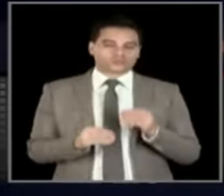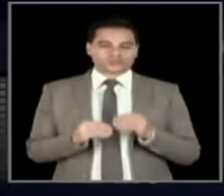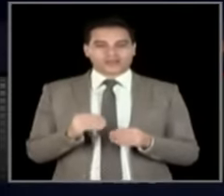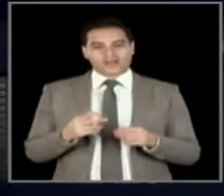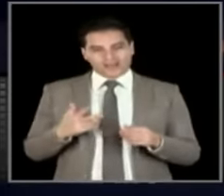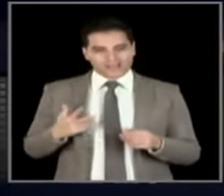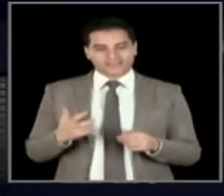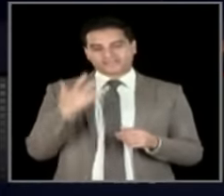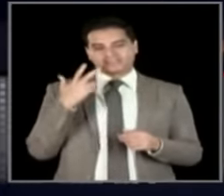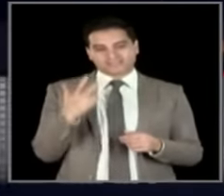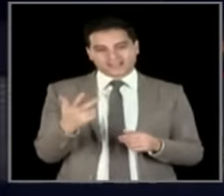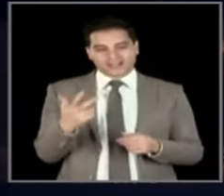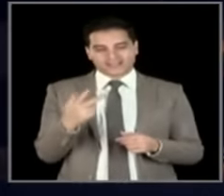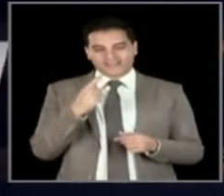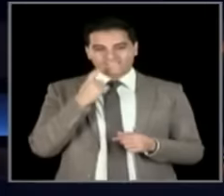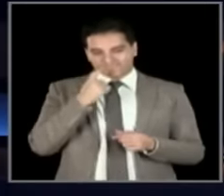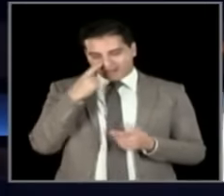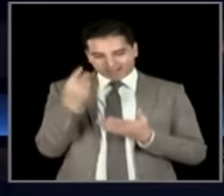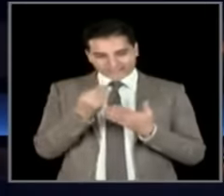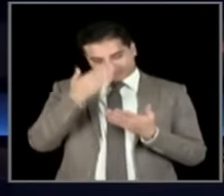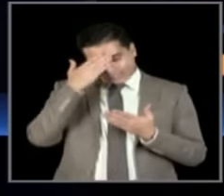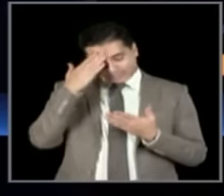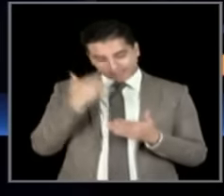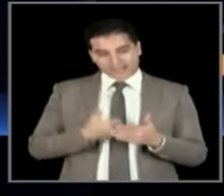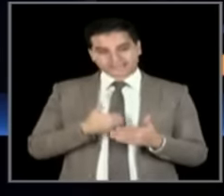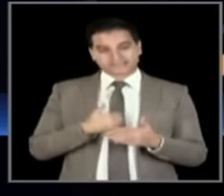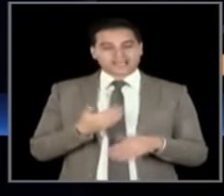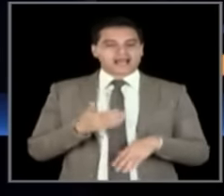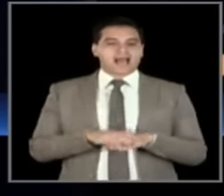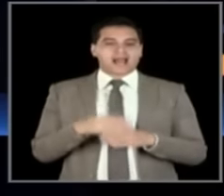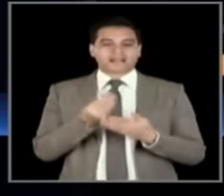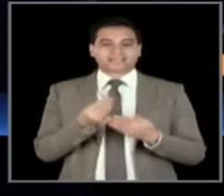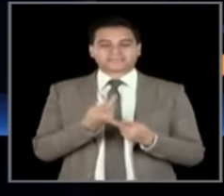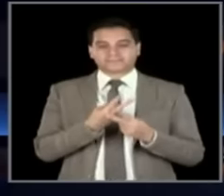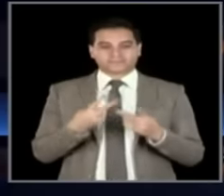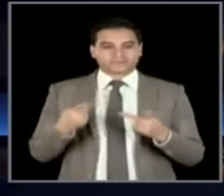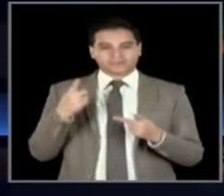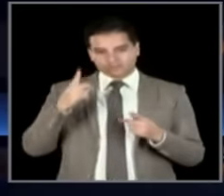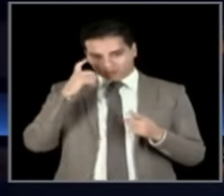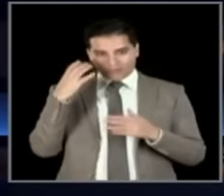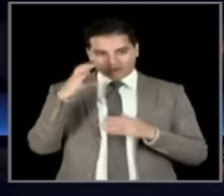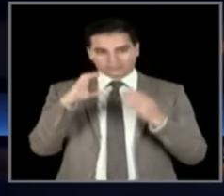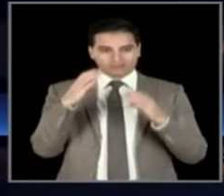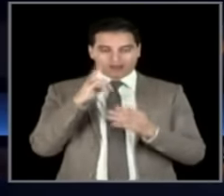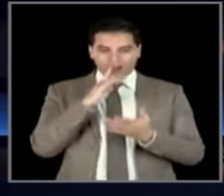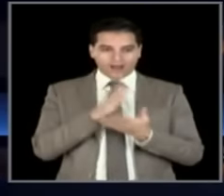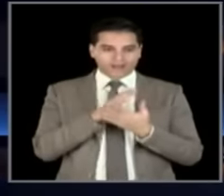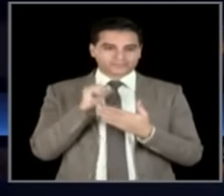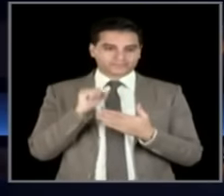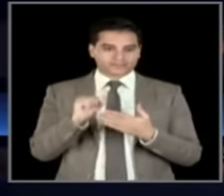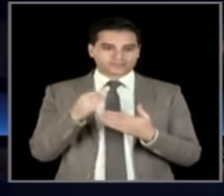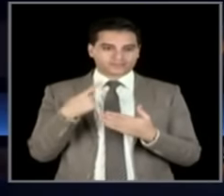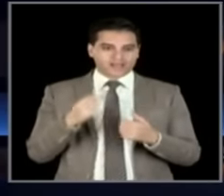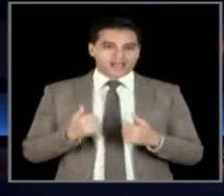عن فنان بيحس بالتردد وهو بيرسم لوحاته بتصور المعنى الحقيقي لتعقيدات